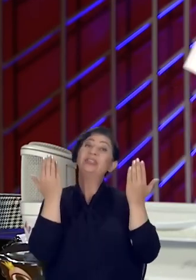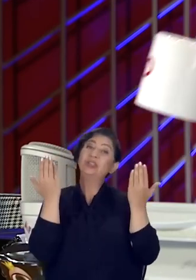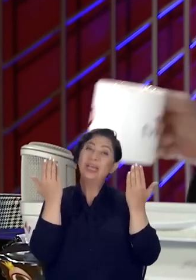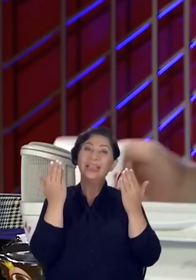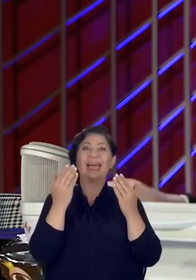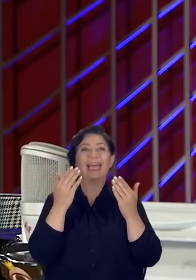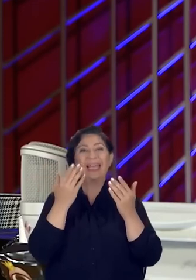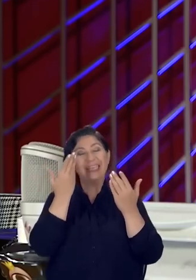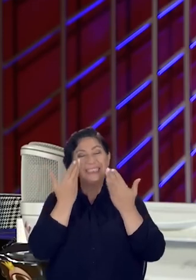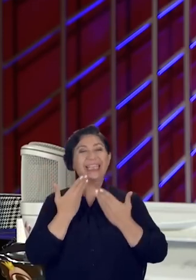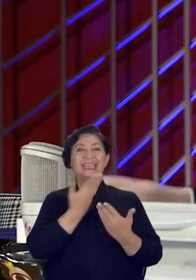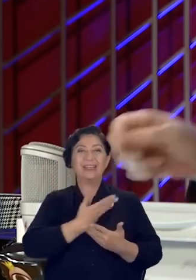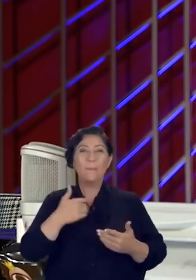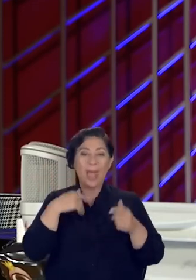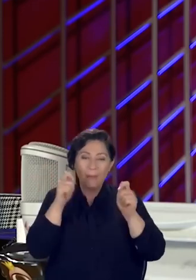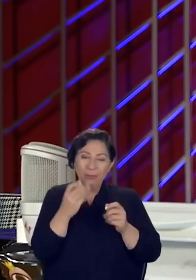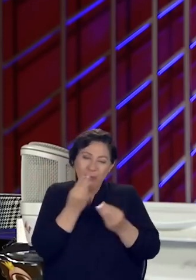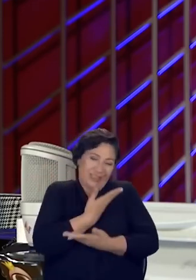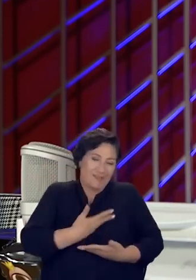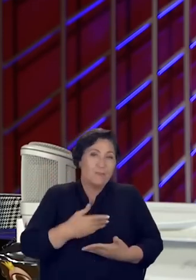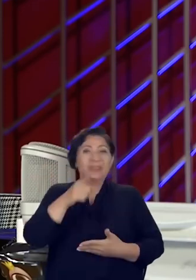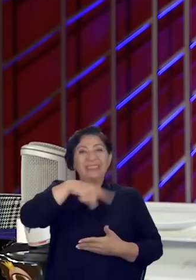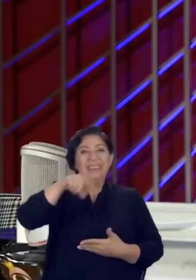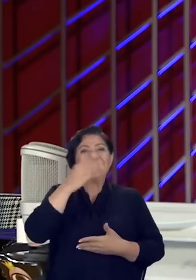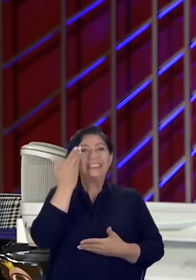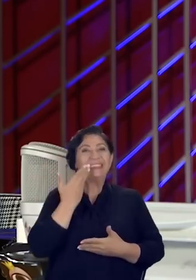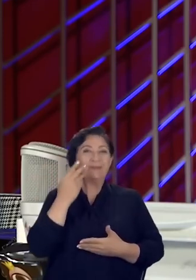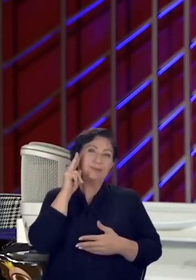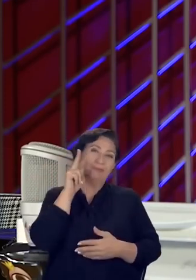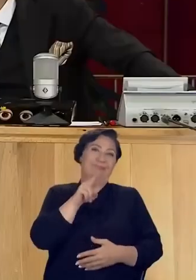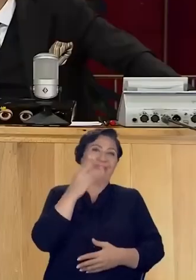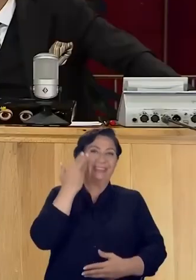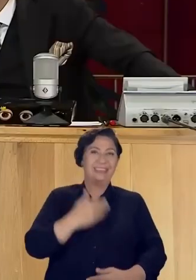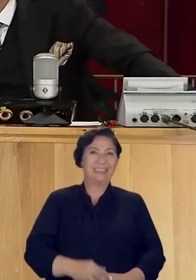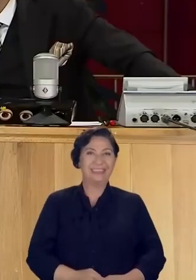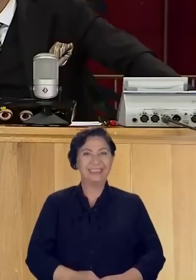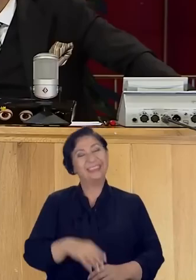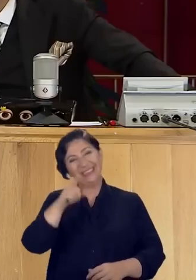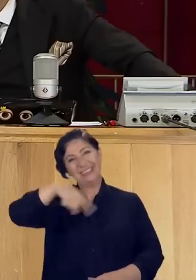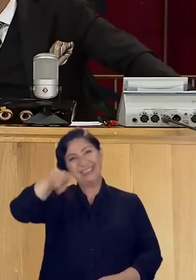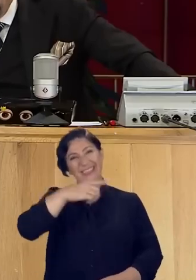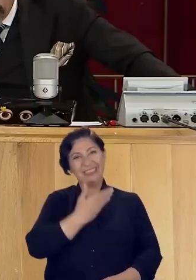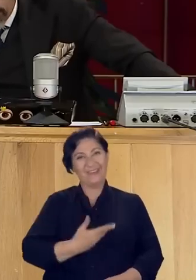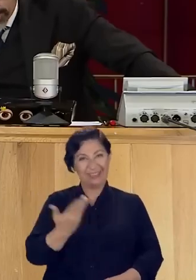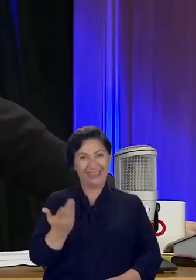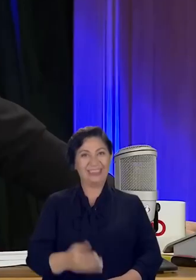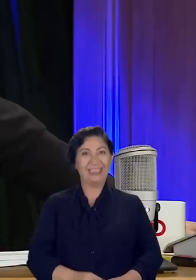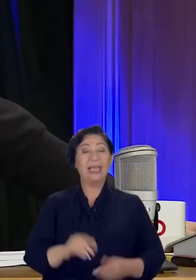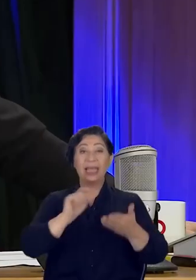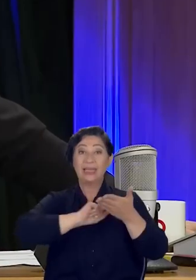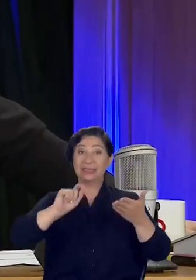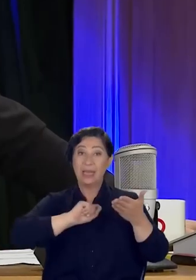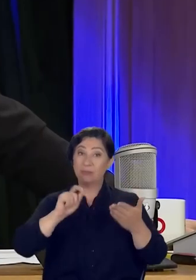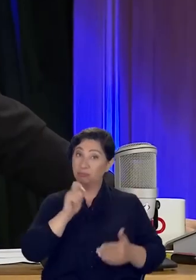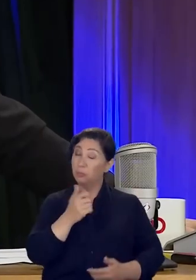İnşallah izleyenler de sever. Ben yazarken çok sevdim. Sevdiğimi de belli ettiğimi düşünüyorum şu an. İnşallah siz de seversiniz. Bir yandan da yazarlık